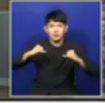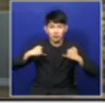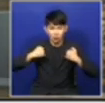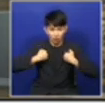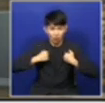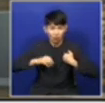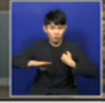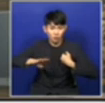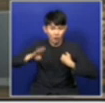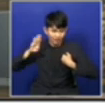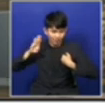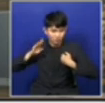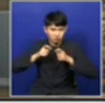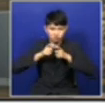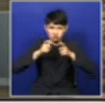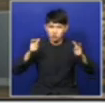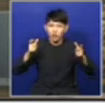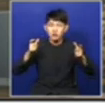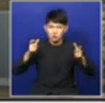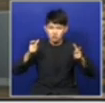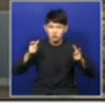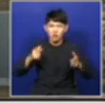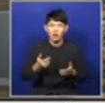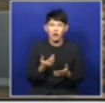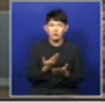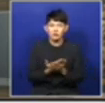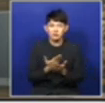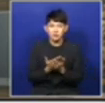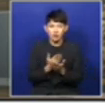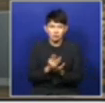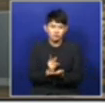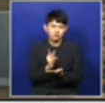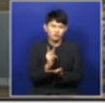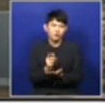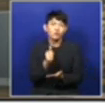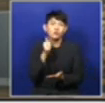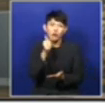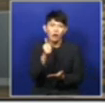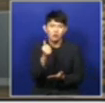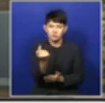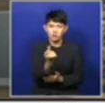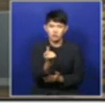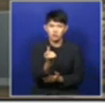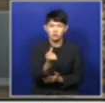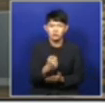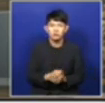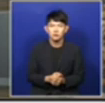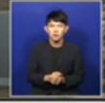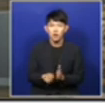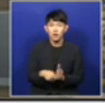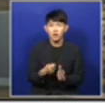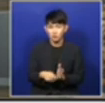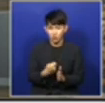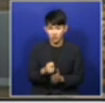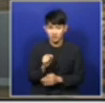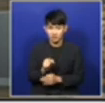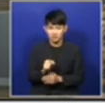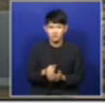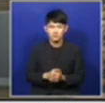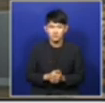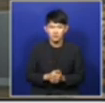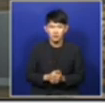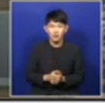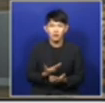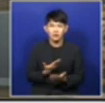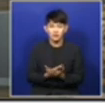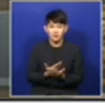าคธุรกิจ SME นั้นสามารถเข้าถึงแหล่งทุนได้เท่านั้นเองดังนั้นด้วยเหตุผลของเงื่อนไข